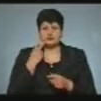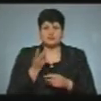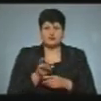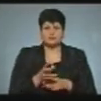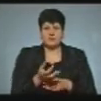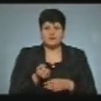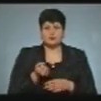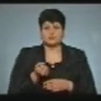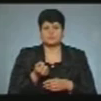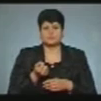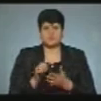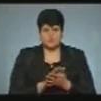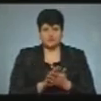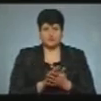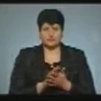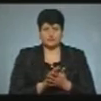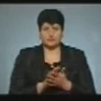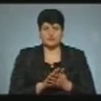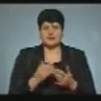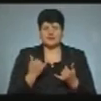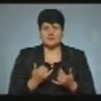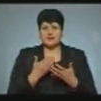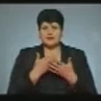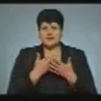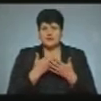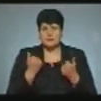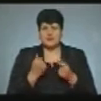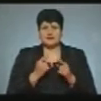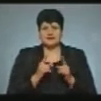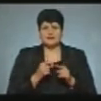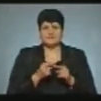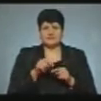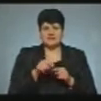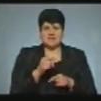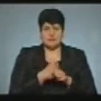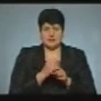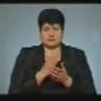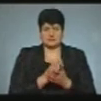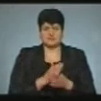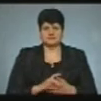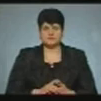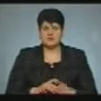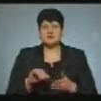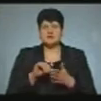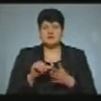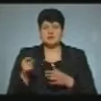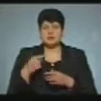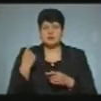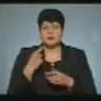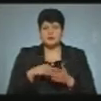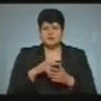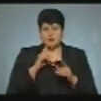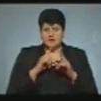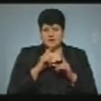беру. Безкоштовно, так? Так. Тепер немає, тільки в цій аптеці більше ніде. Представник Тернопільської міської ради Олег